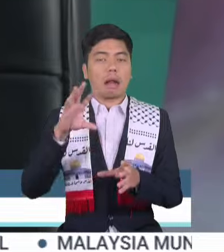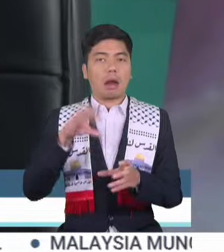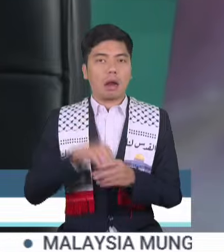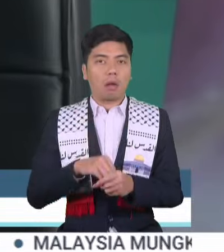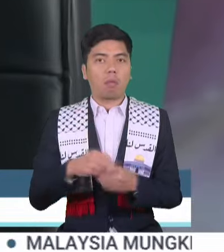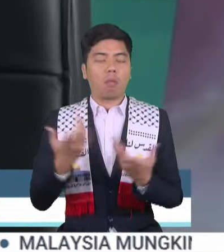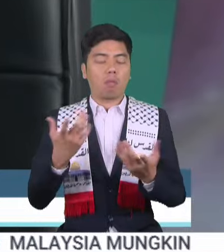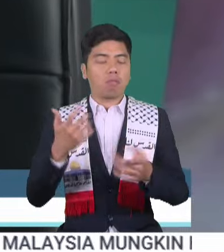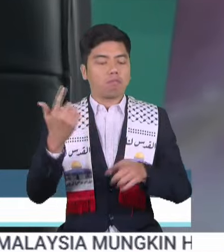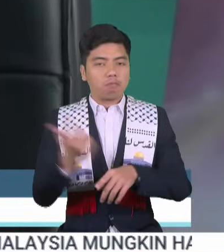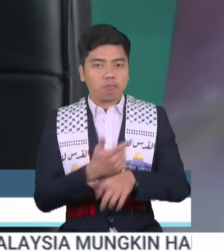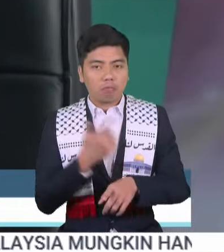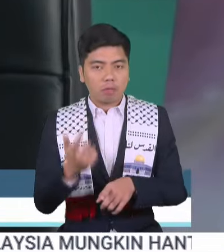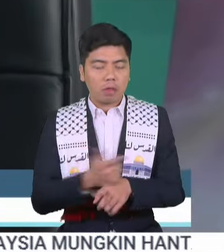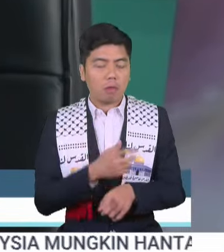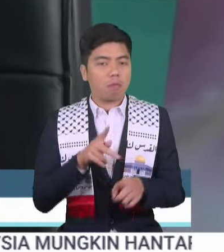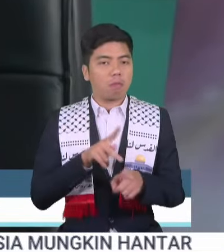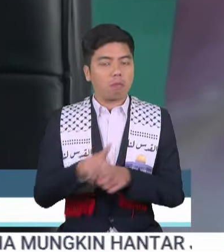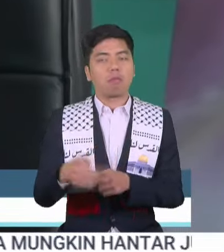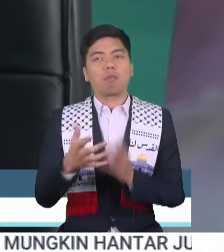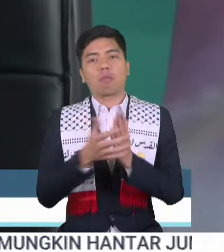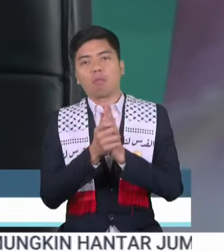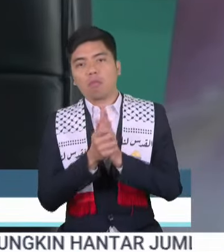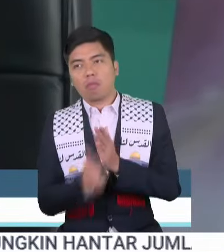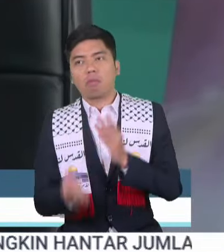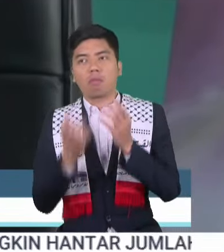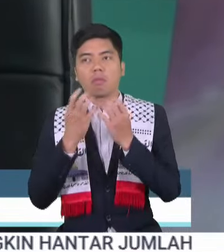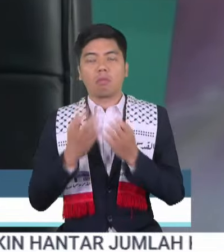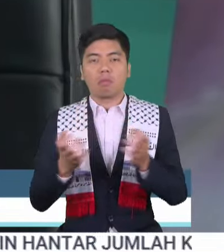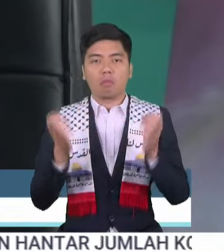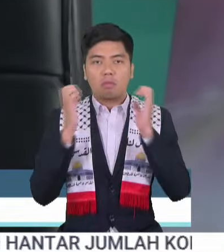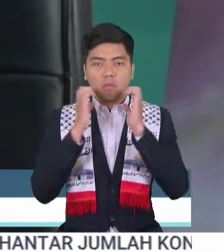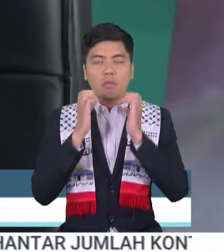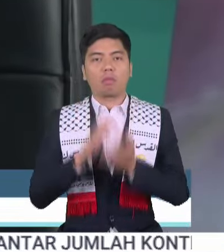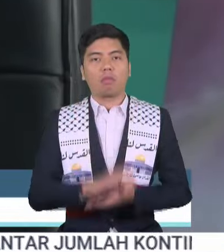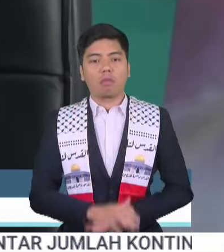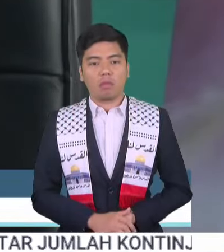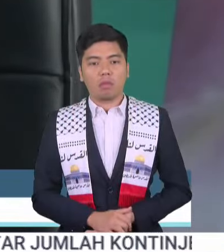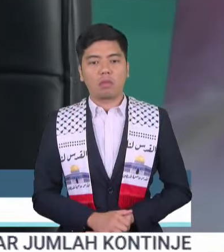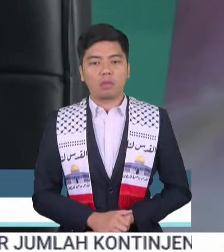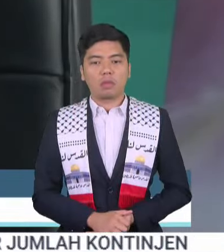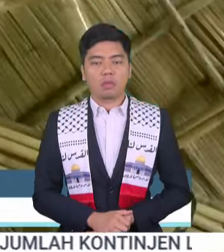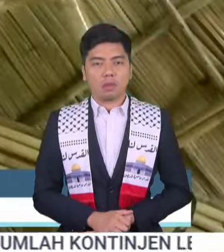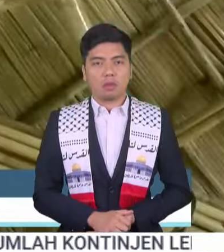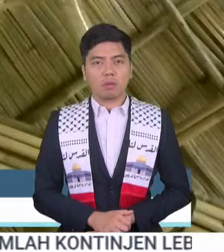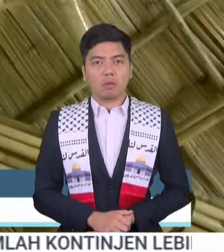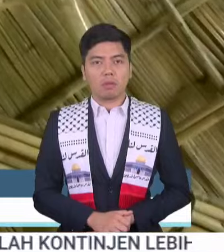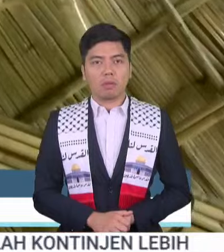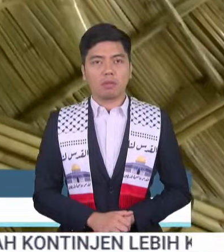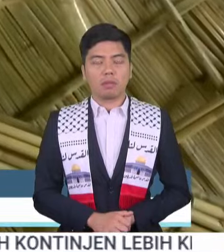bakat dan juga kemahiran kepada pembuat surau tersebut.